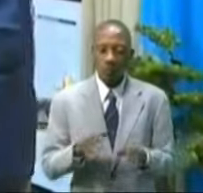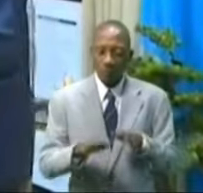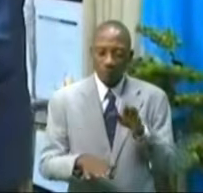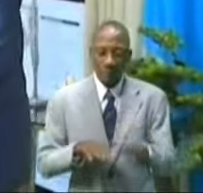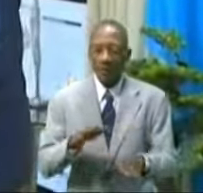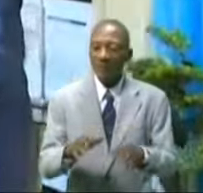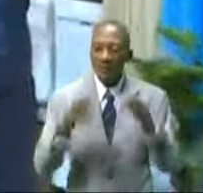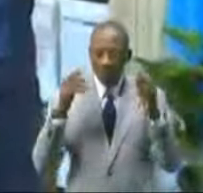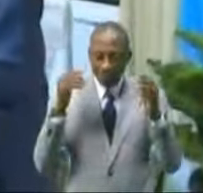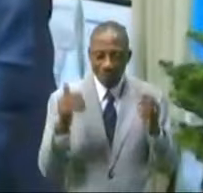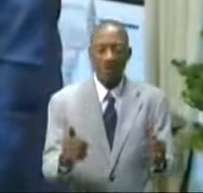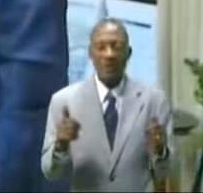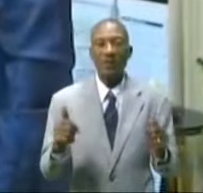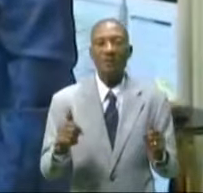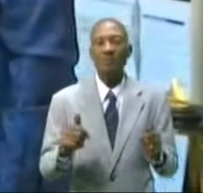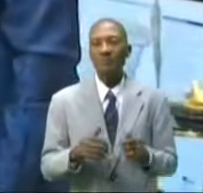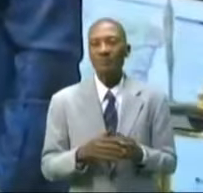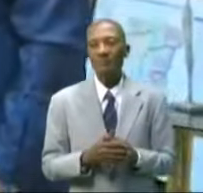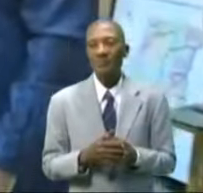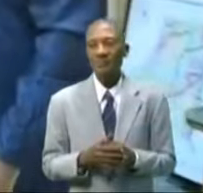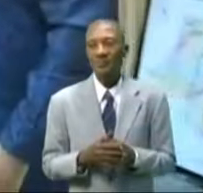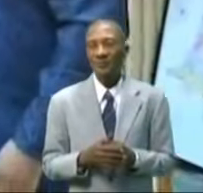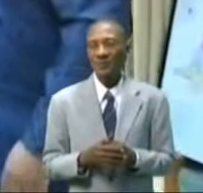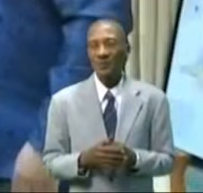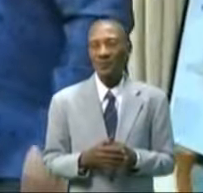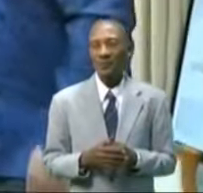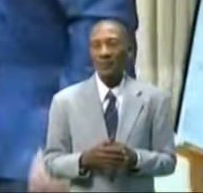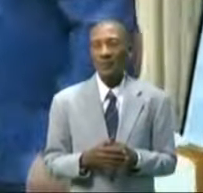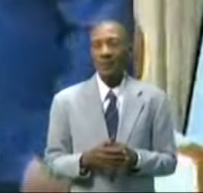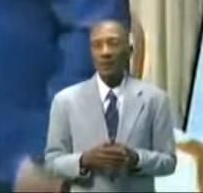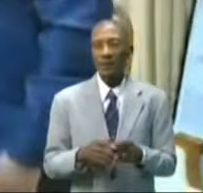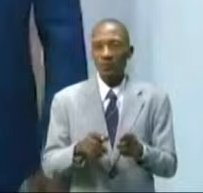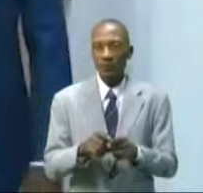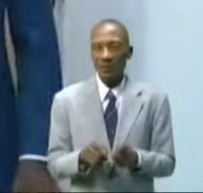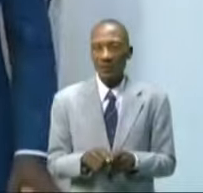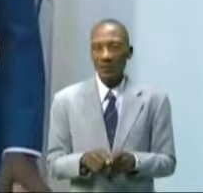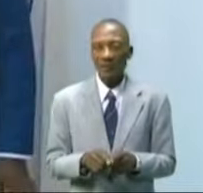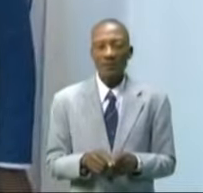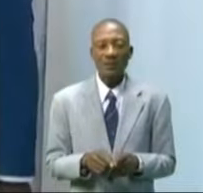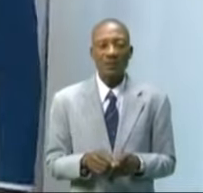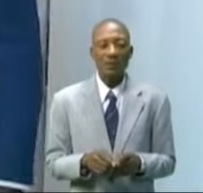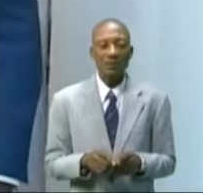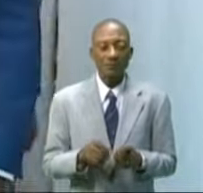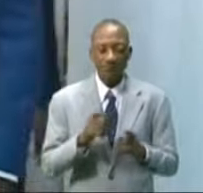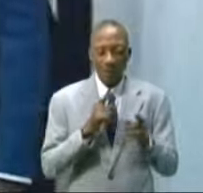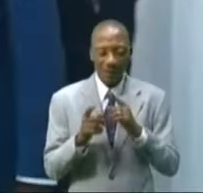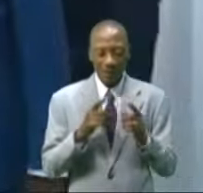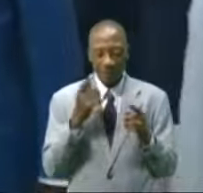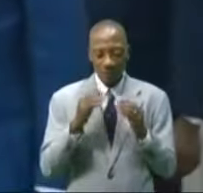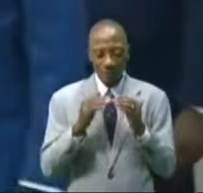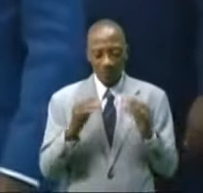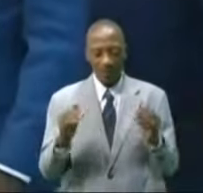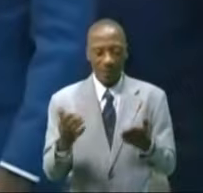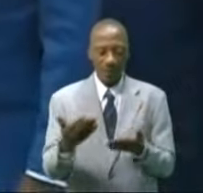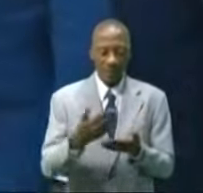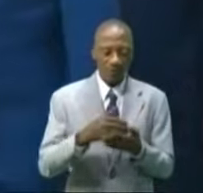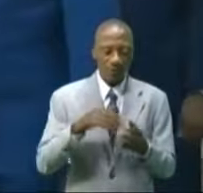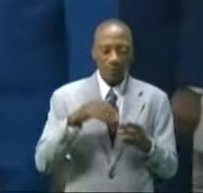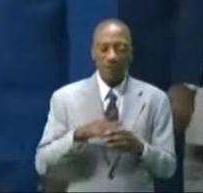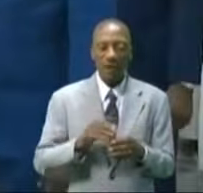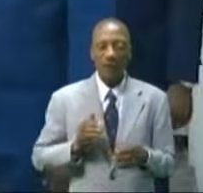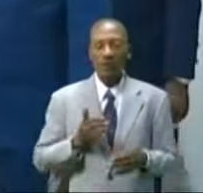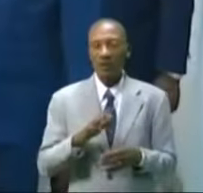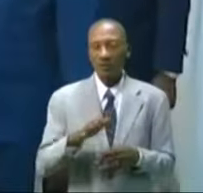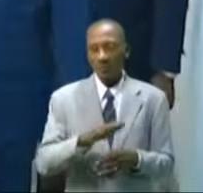rwando-ougandaise contre notre pays, et particulièrement dans le Nord Kivu et dans le Turi, il faudra que cela se